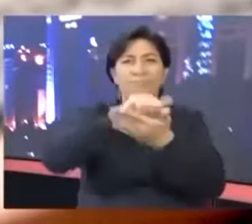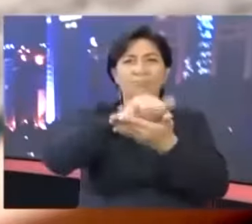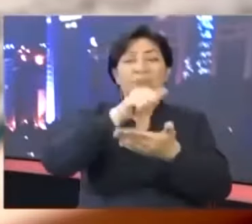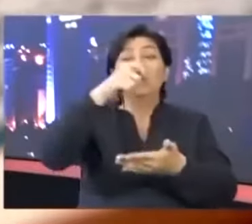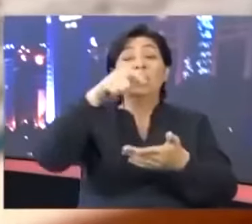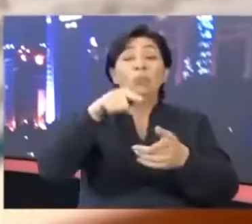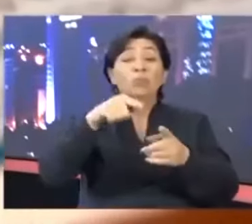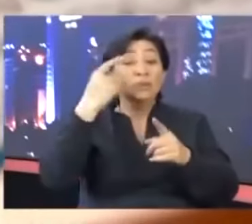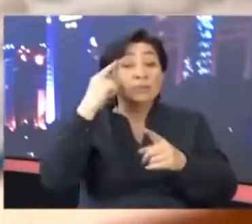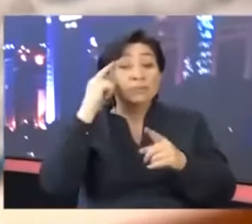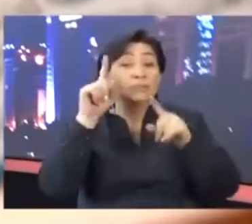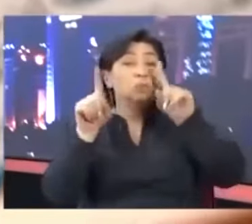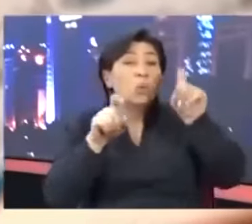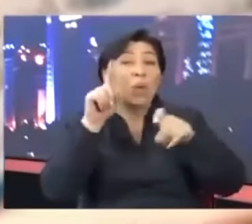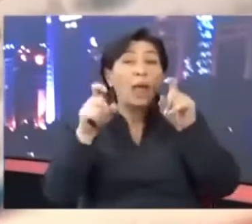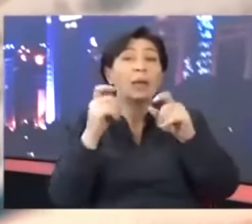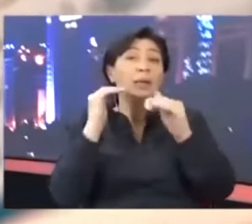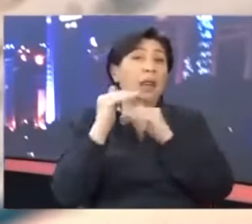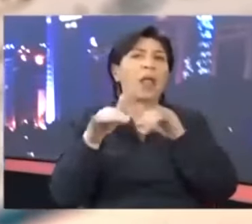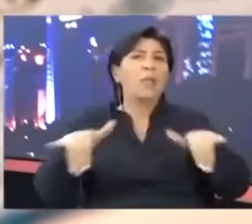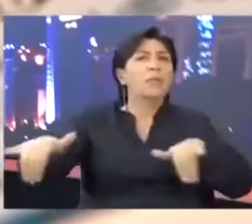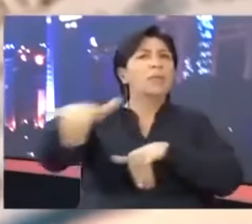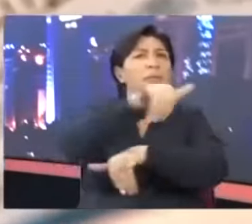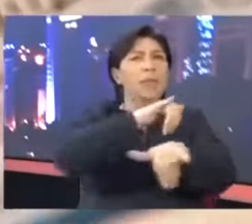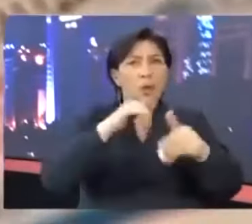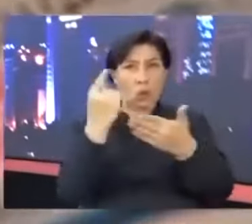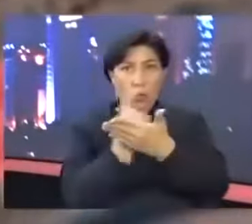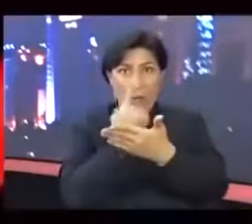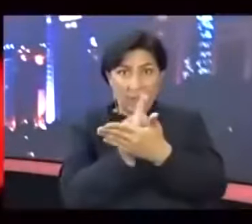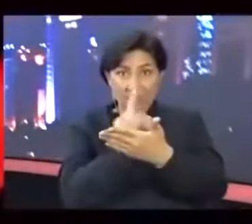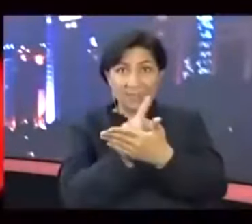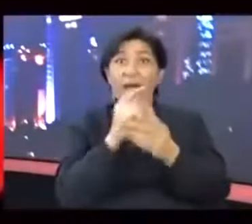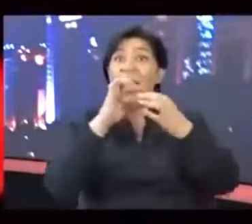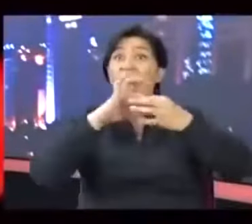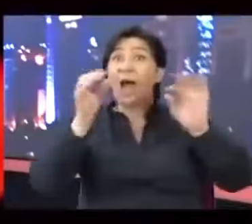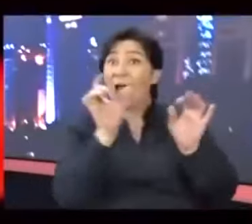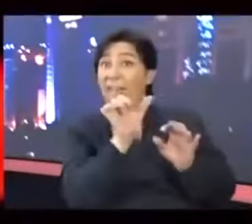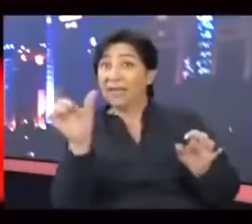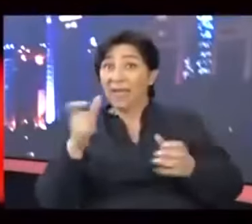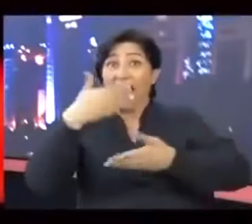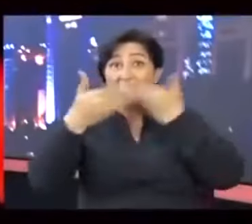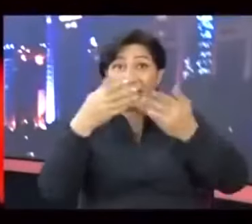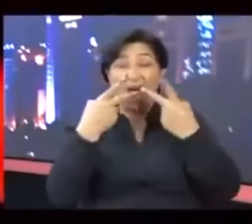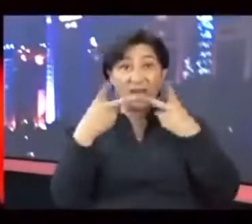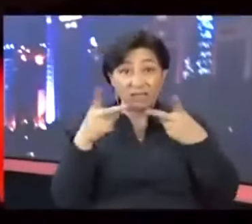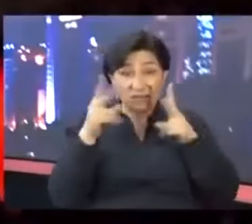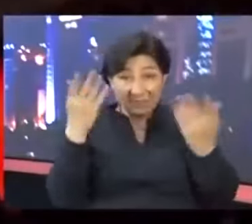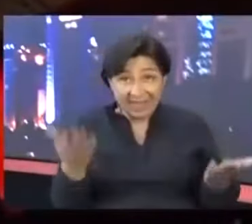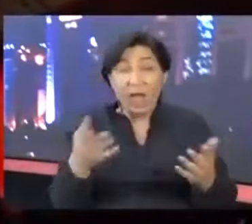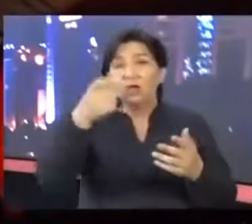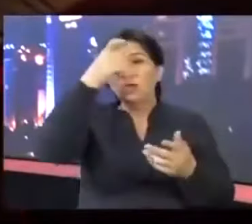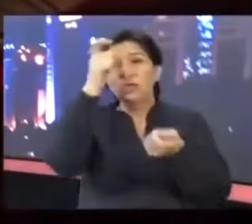tefsirler konusunda akıllardaki sorular genellikle aynıdır Kur'an ayetlerde belirtildiği gibi apaçık saa